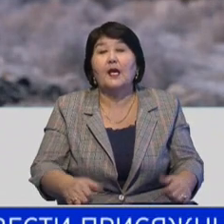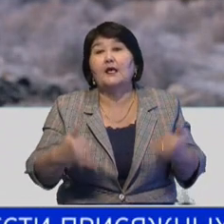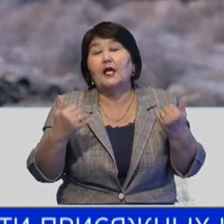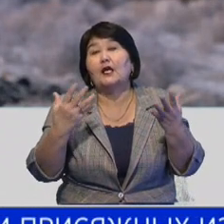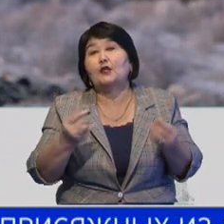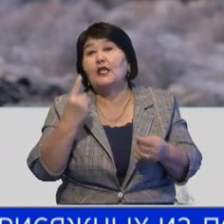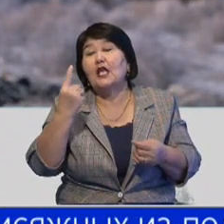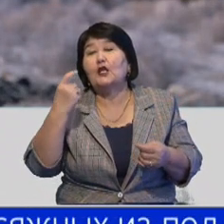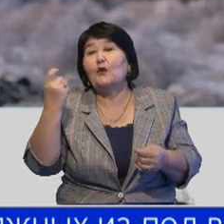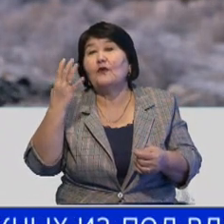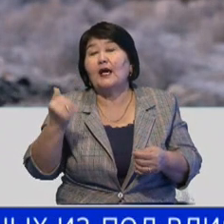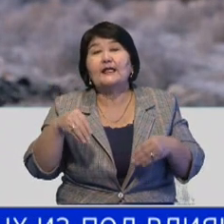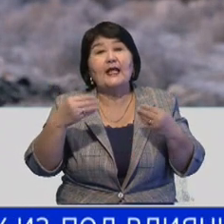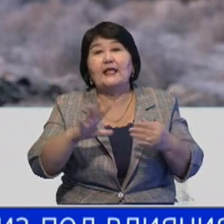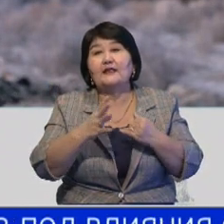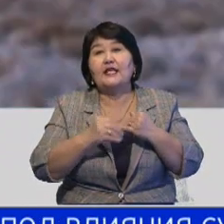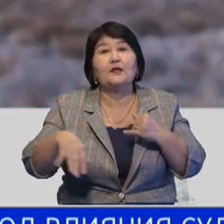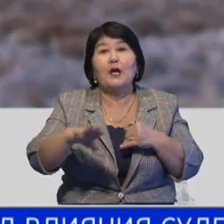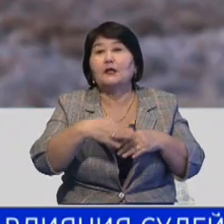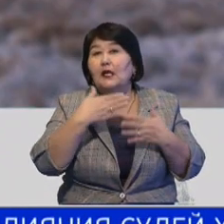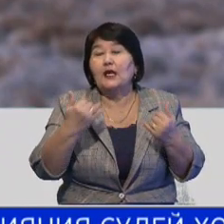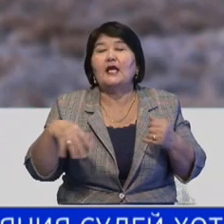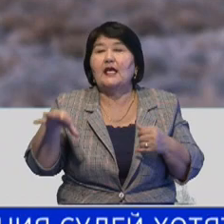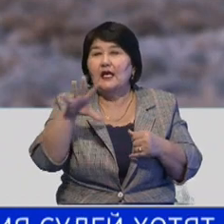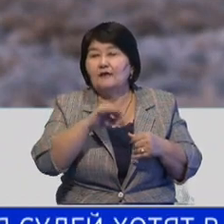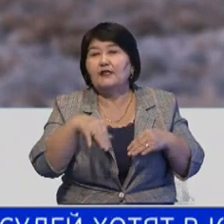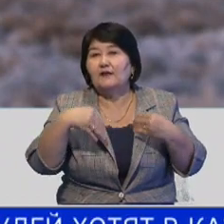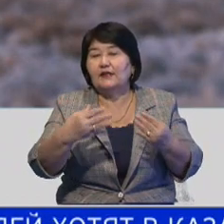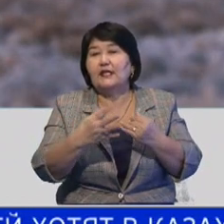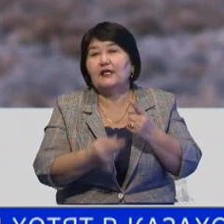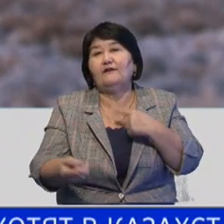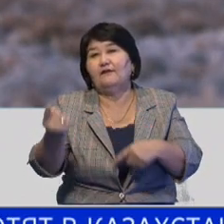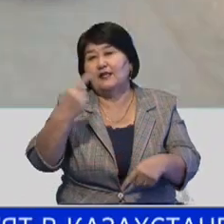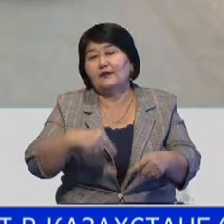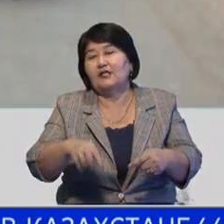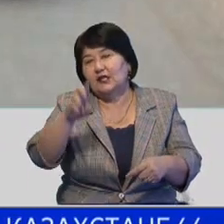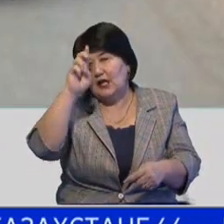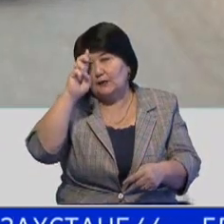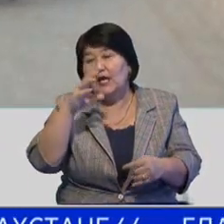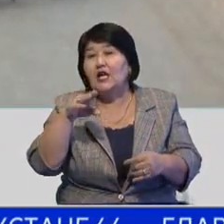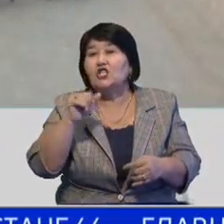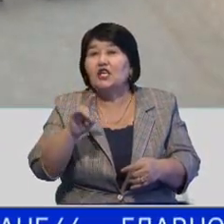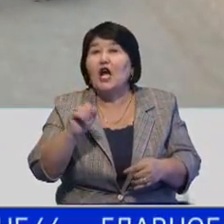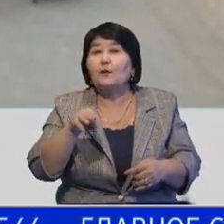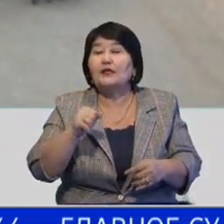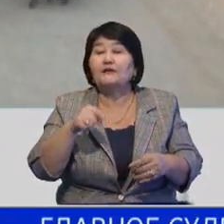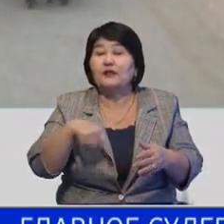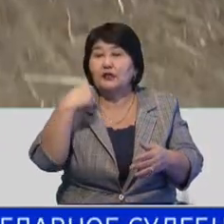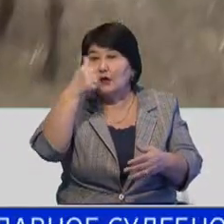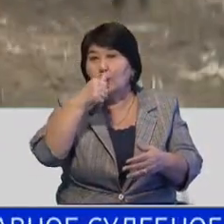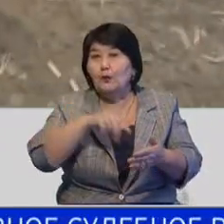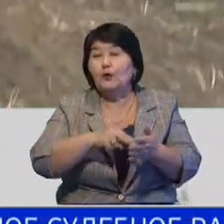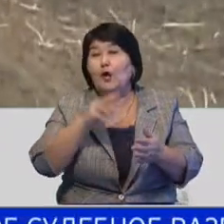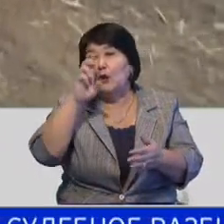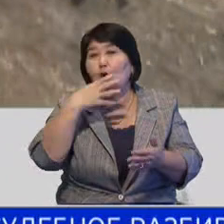на сегодня ни одному хозяйству не выдано земельных участков и все когда-то выданные земли возвращены обратно рамана в этом году намерены возвратить